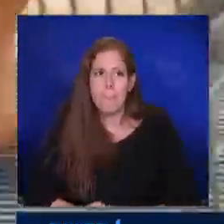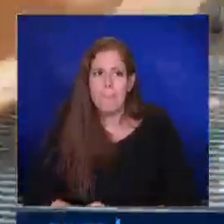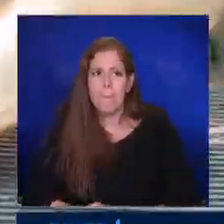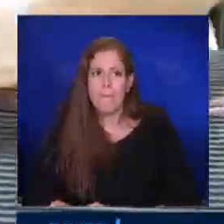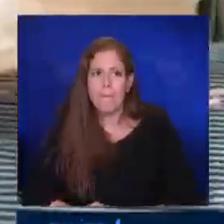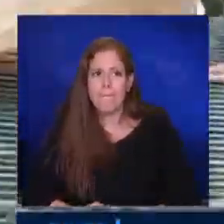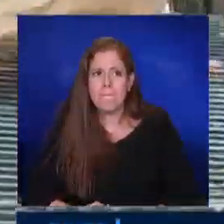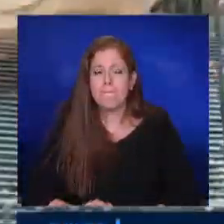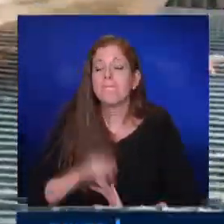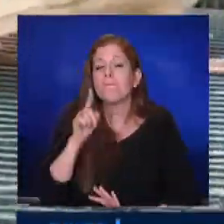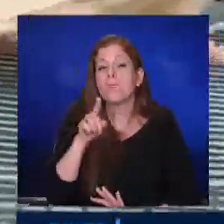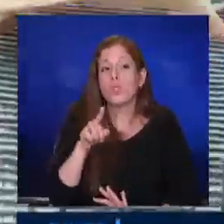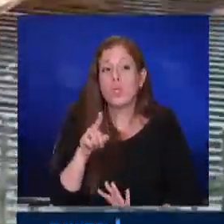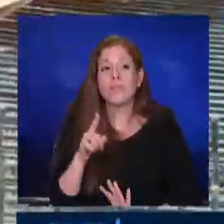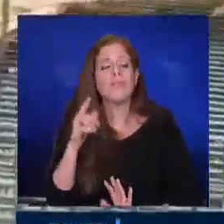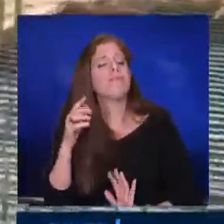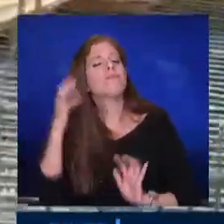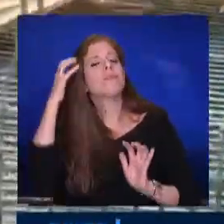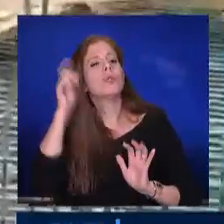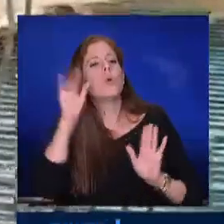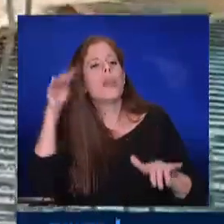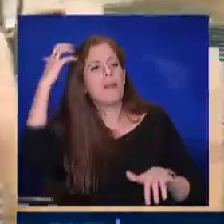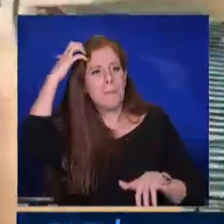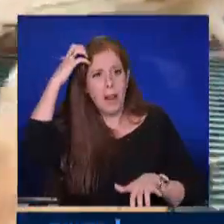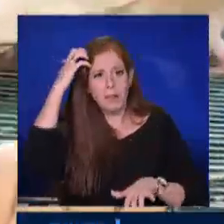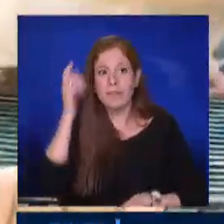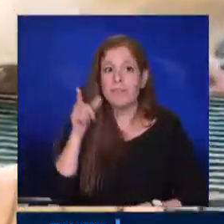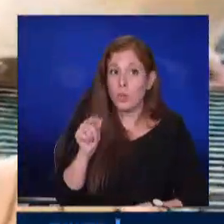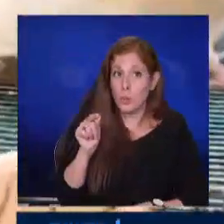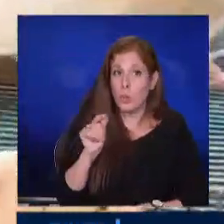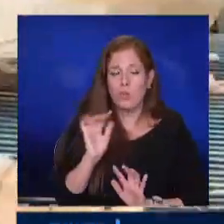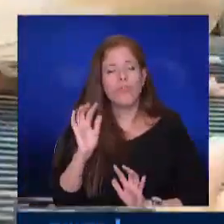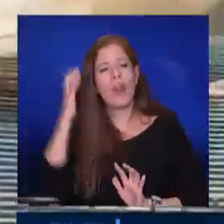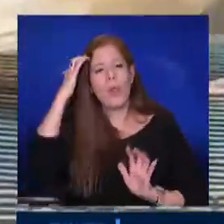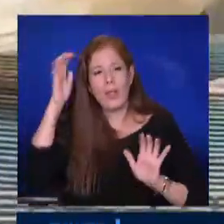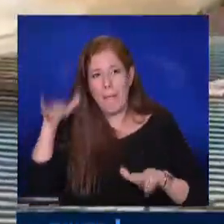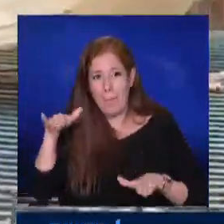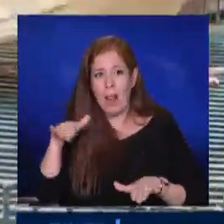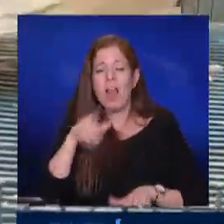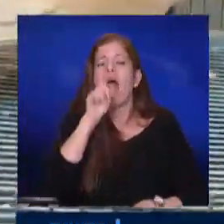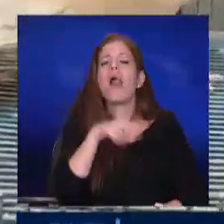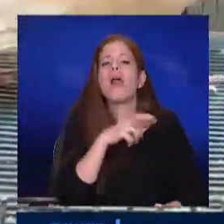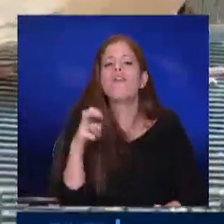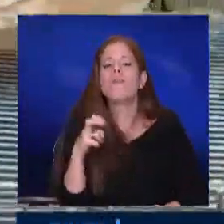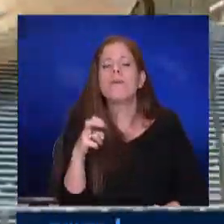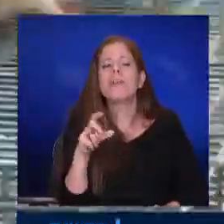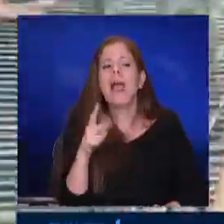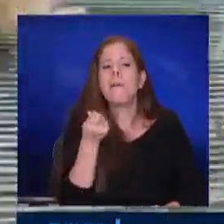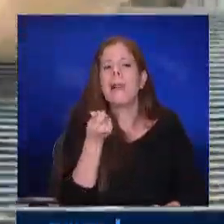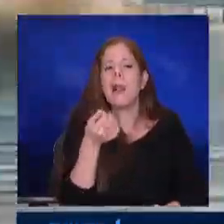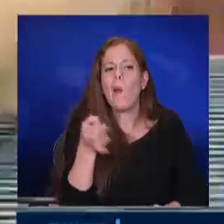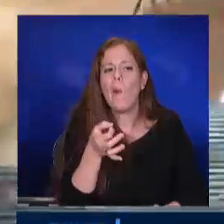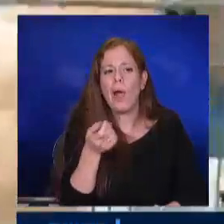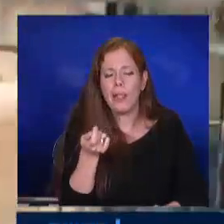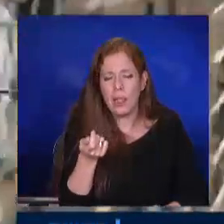ده حمام كينج. ده جوز كينجي. تمام. ده سعره إيه؟ ده عام 1200